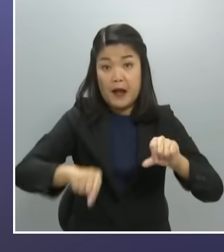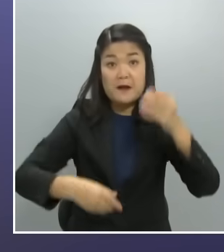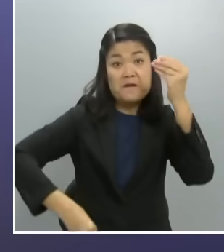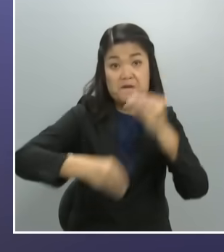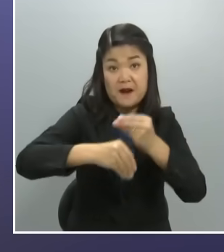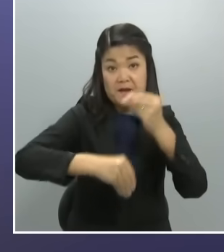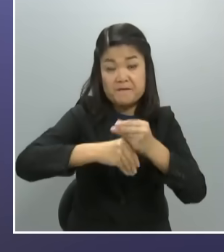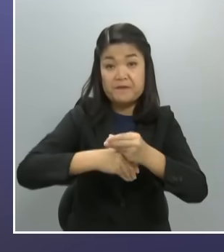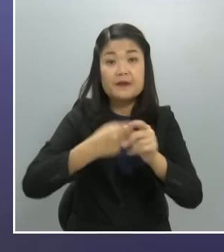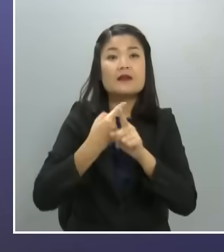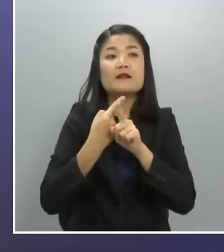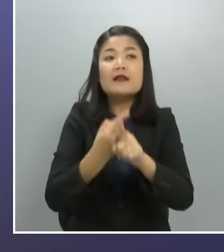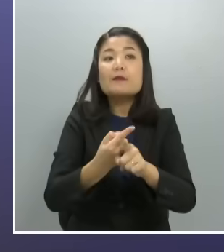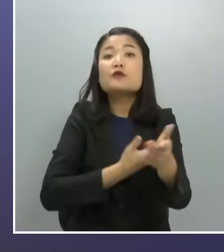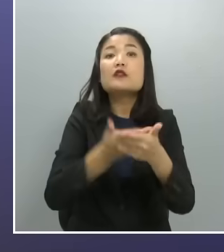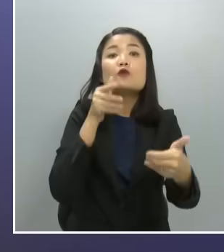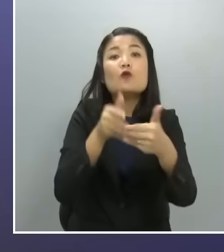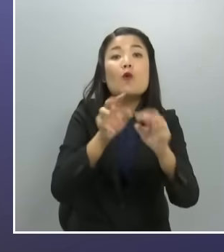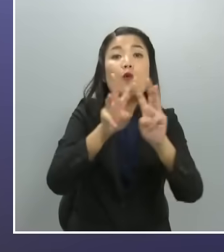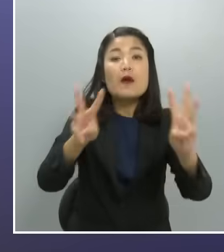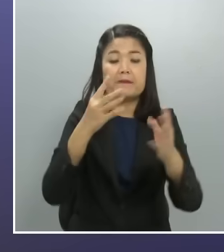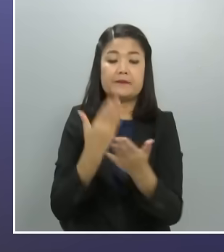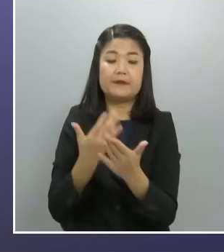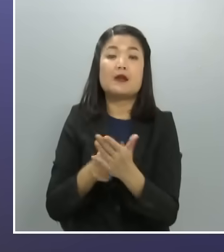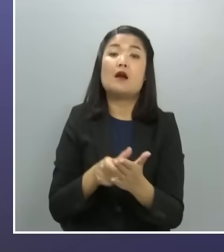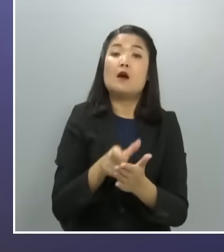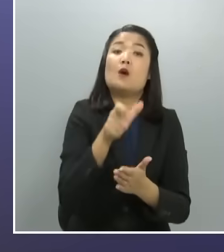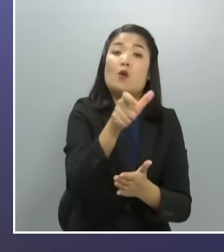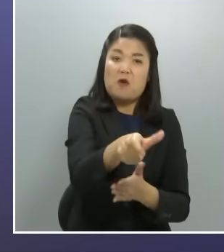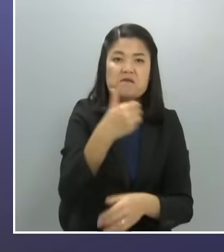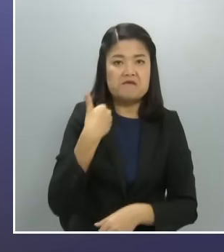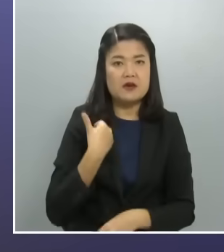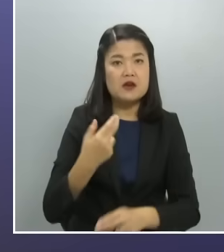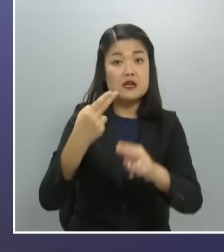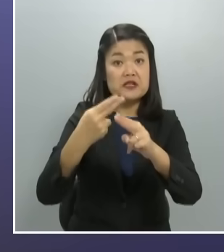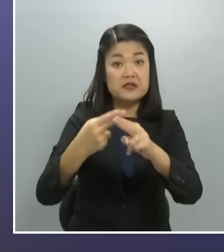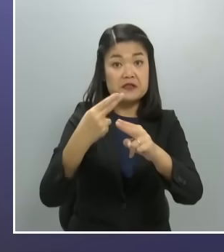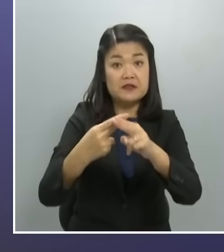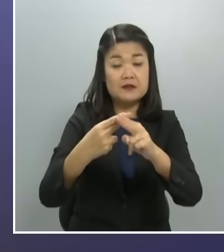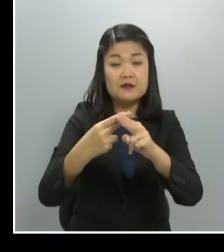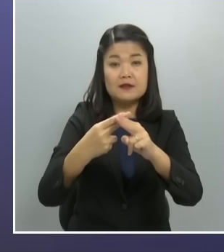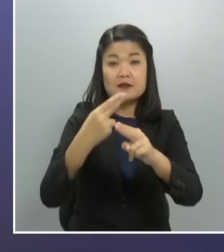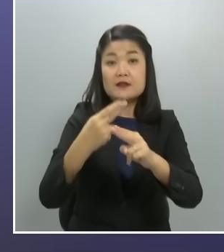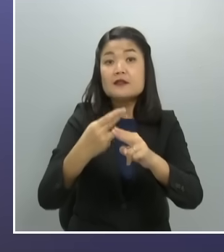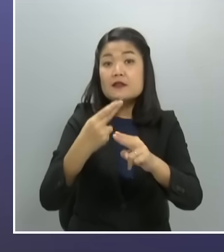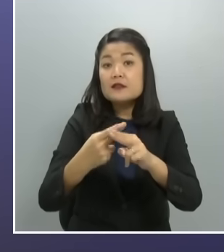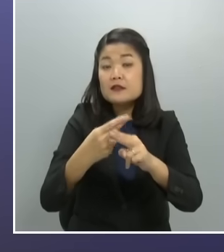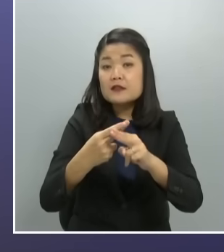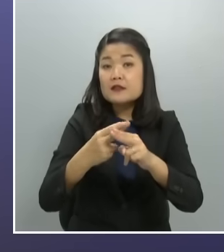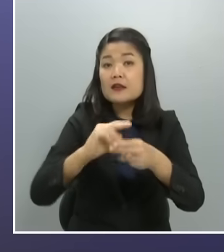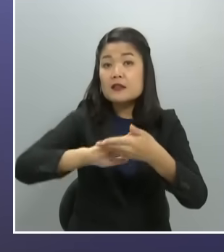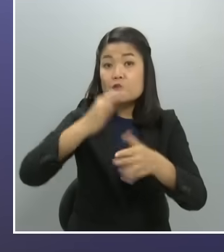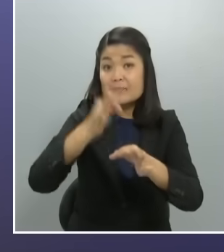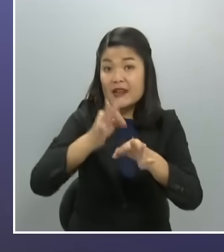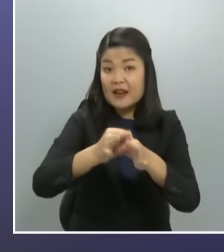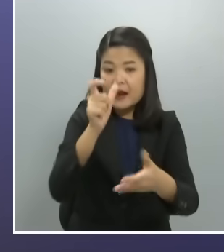เว็บหนึ่ง ค่ะเว็บหนึ่งก็โอนเงินเข้าบัญชีมีบัญชีม้าหลายบัญชีเลยนะคะมีกนิษฐาสินกระสังสิริ